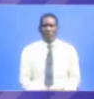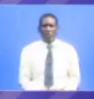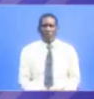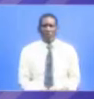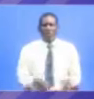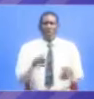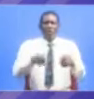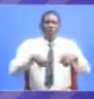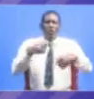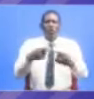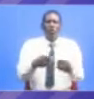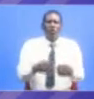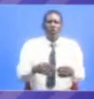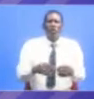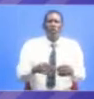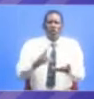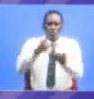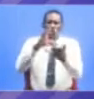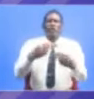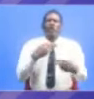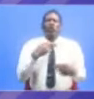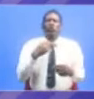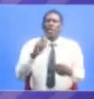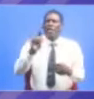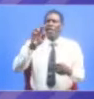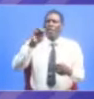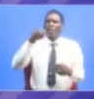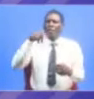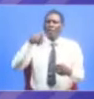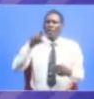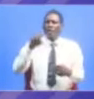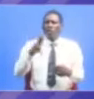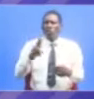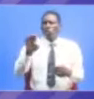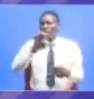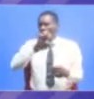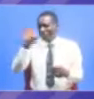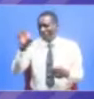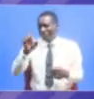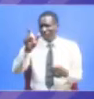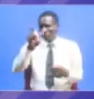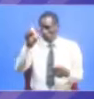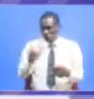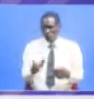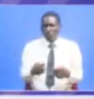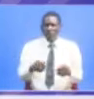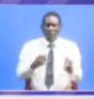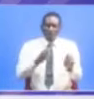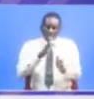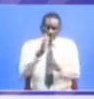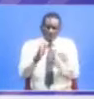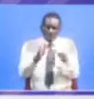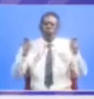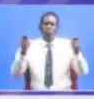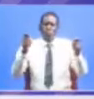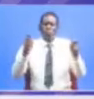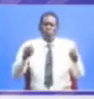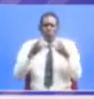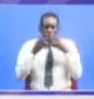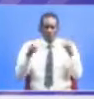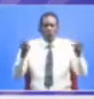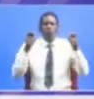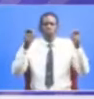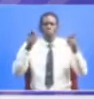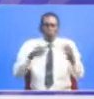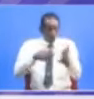Yakijiri, muungano wa madaktari nchini KMPDU tawi la Magharibi umeandaa maandamano ya amani kushinikiza serikali